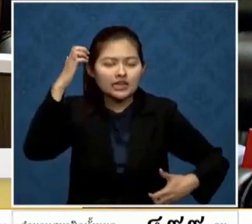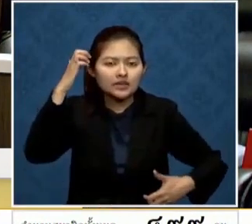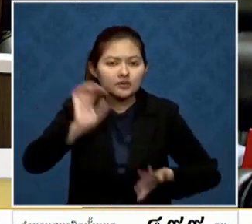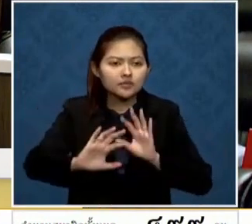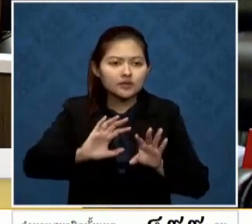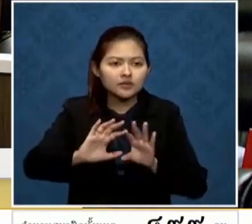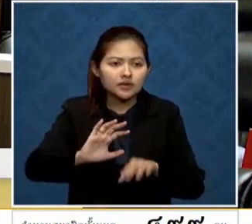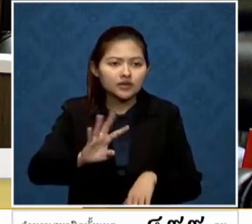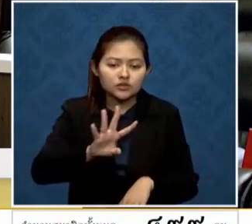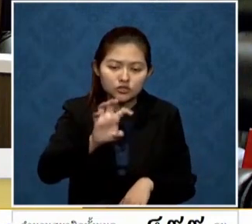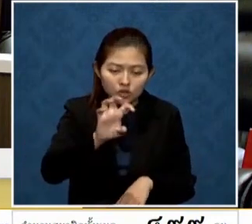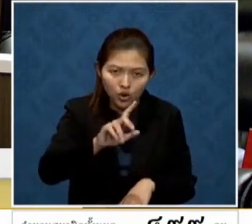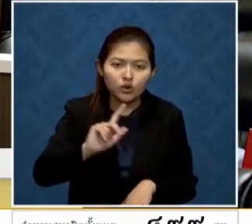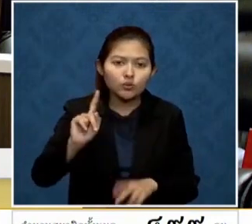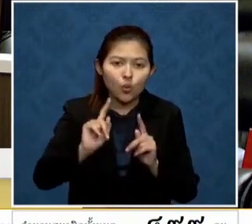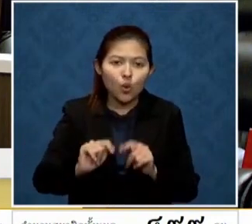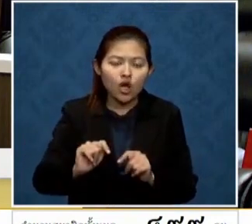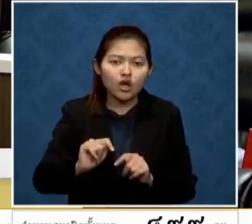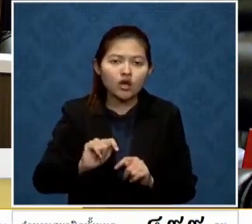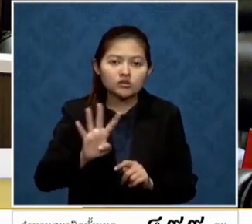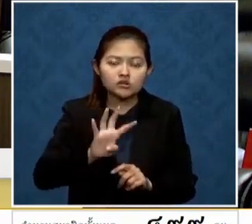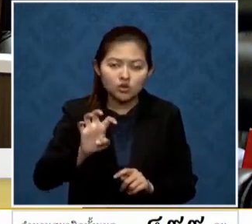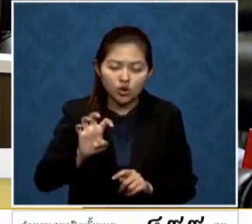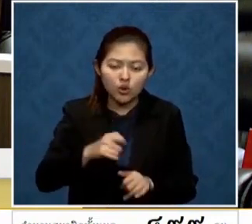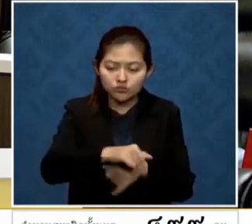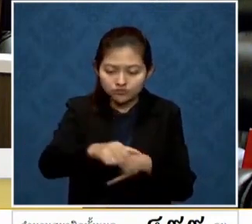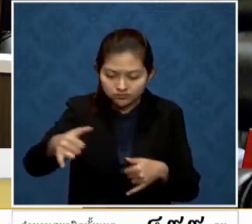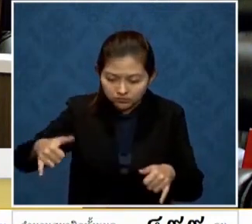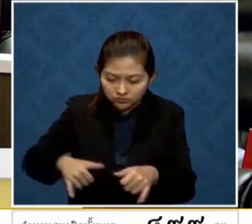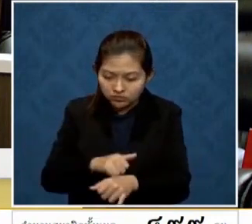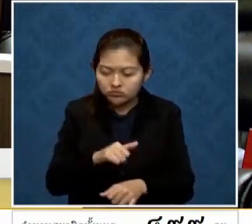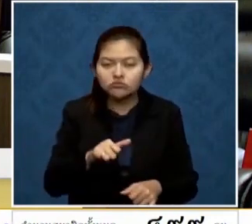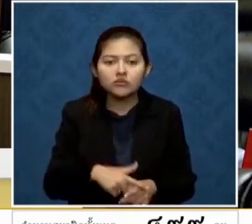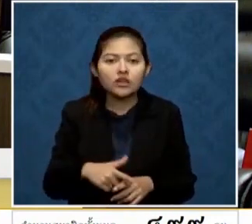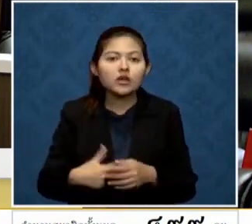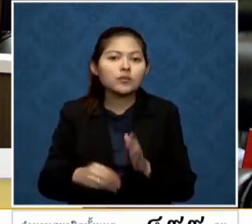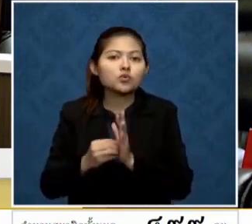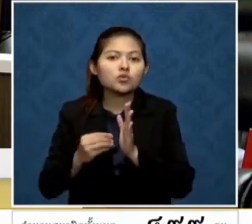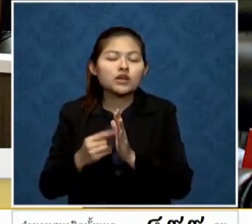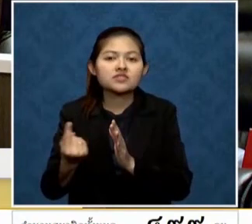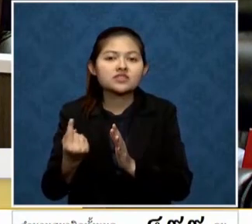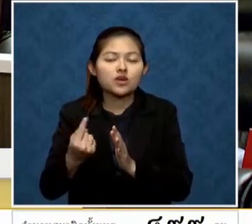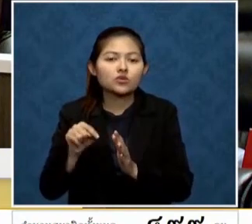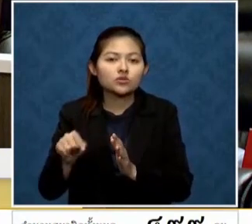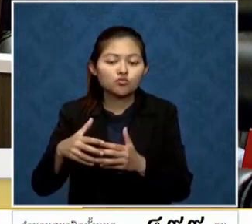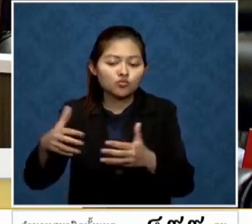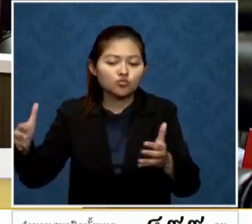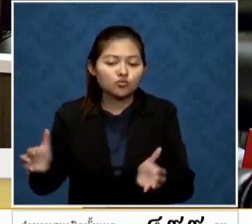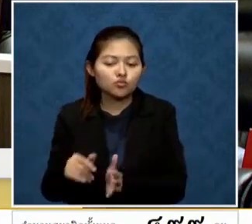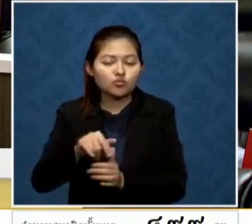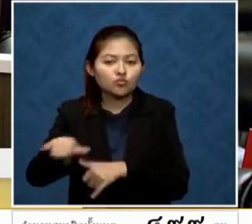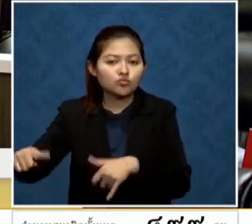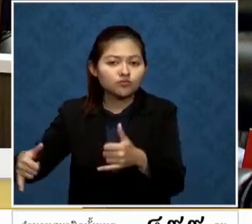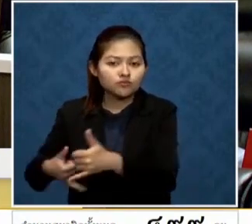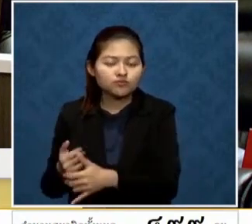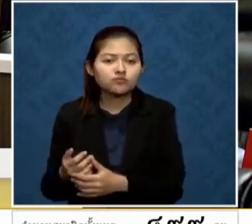4ประมาณ 400ตัวอยู่ที่บางขุนเทียนซึ่งน่าจะเป็นแหล่งเดียวในกรุงกรุเทพมหานครนะครับลิงเหล่านี้เกิดอะไรขึ้นนะ